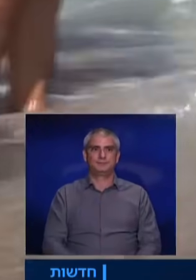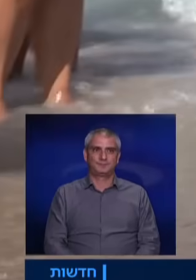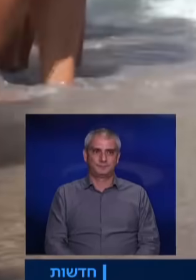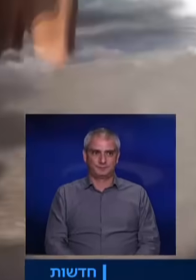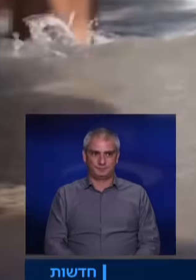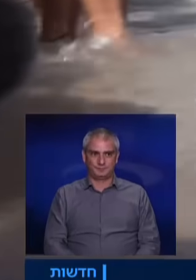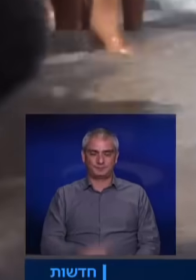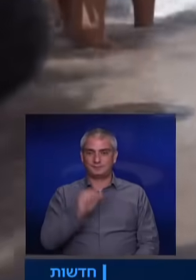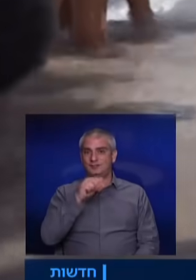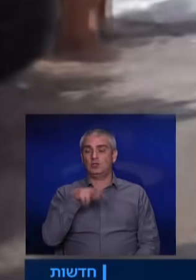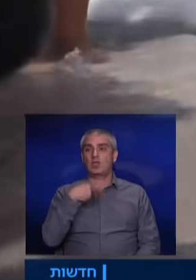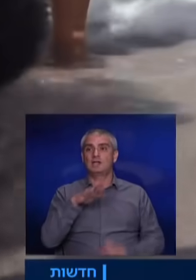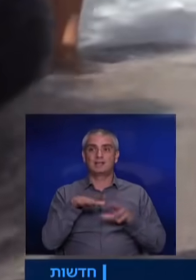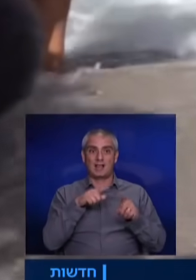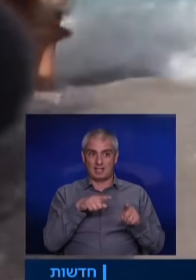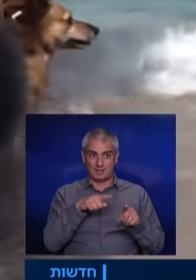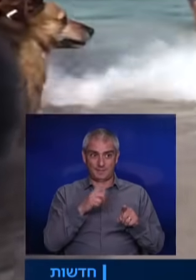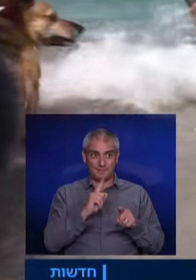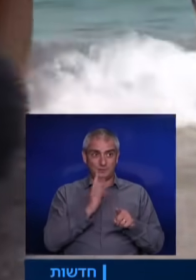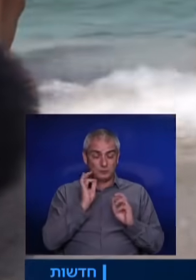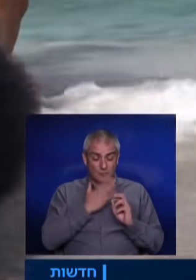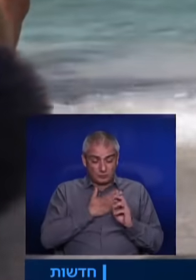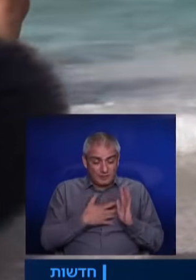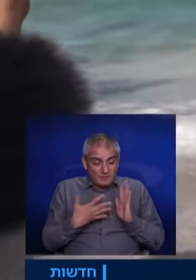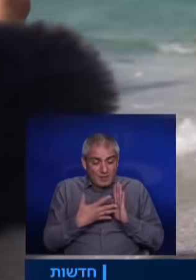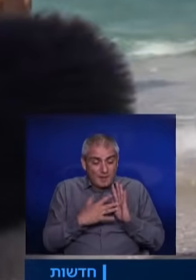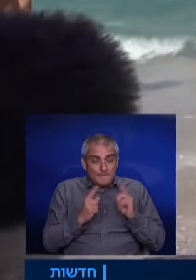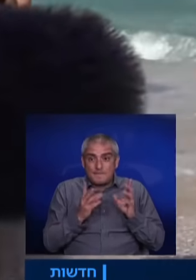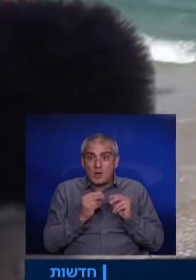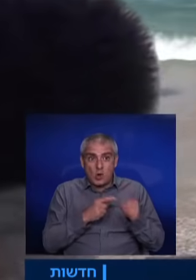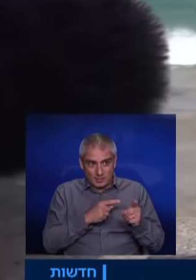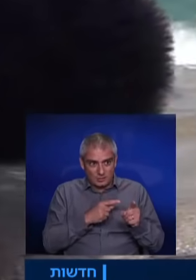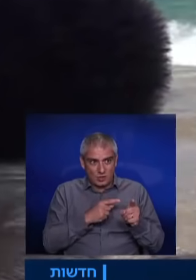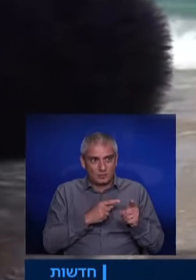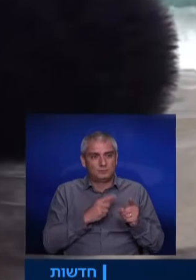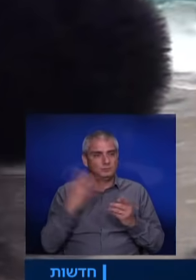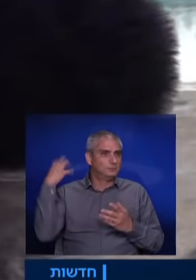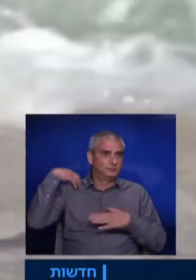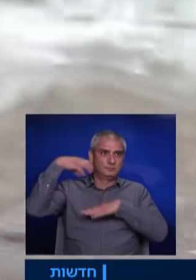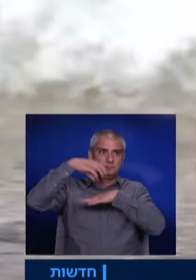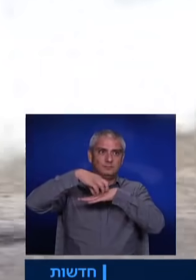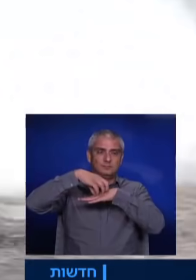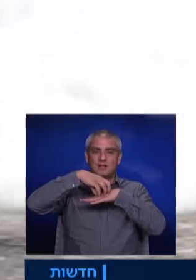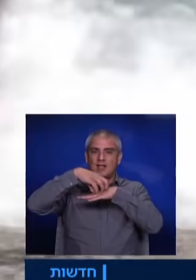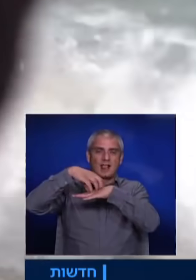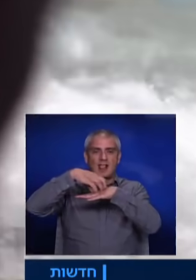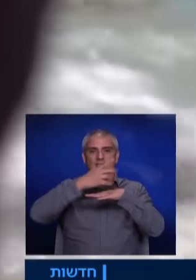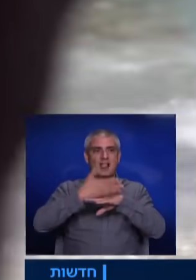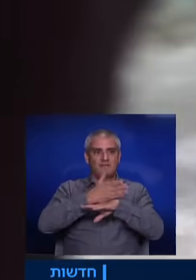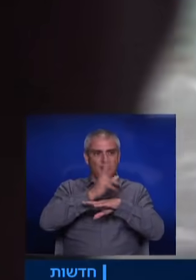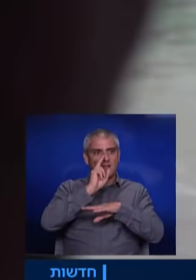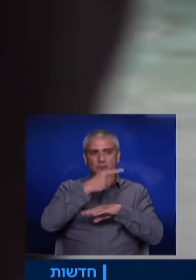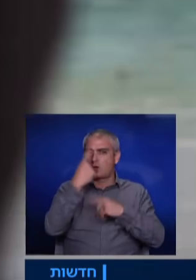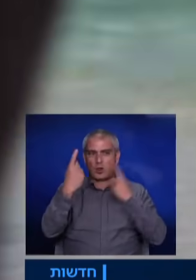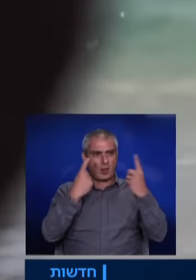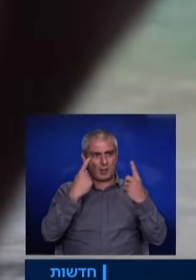אילרון שב אל הים הפתוח. למי שממש רוצה לבדוק מה שלמה, לגבו הוצמד משדר לווייני שבעזרתו יוכל כל